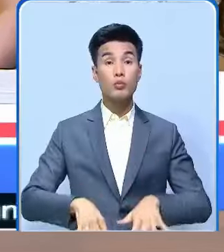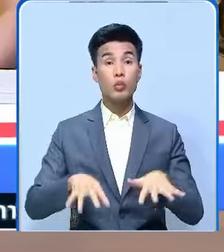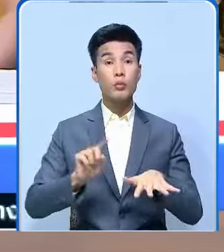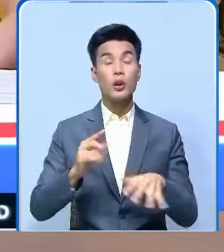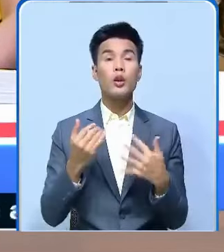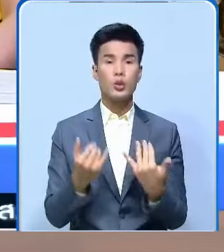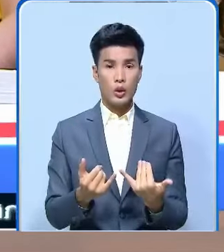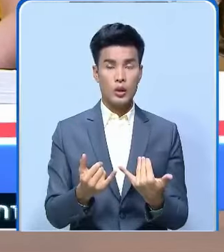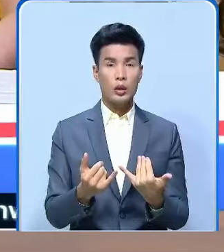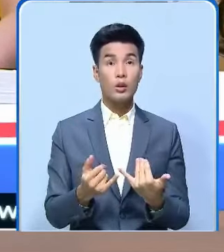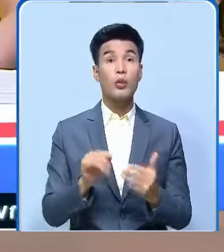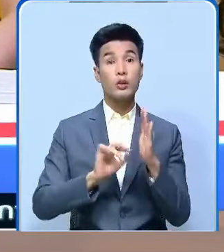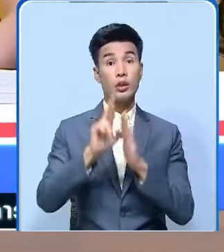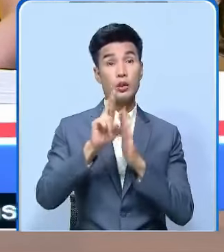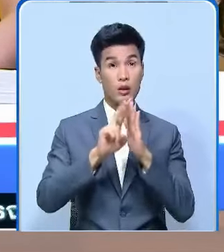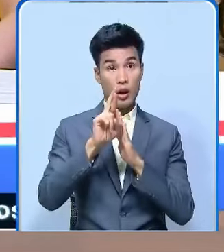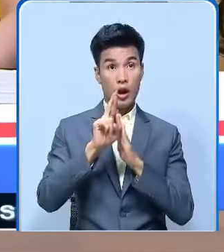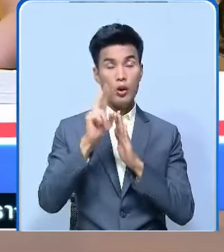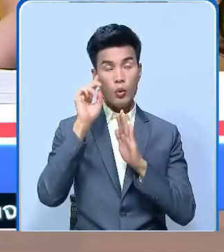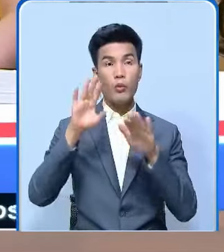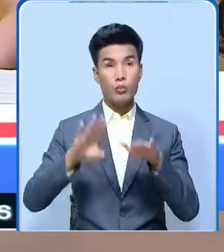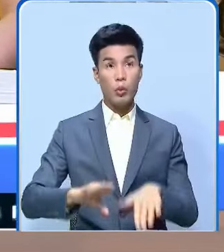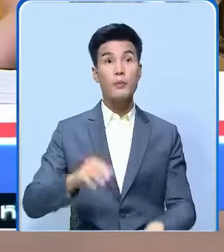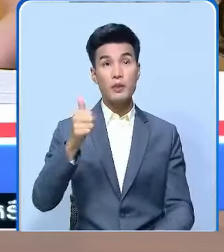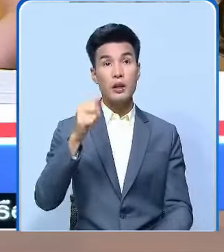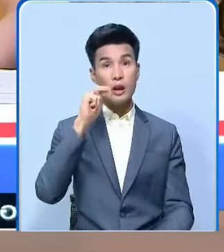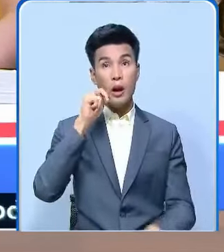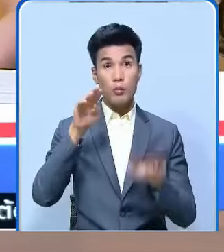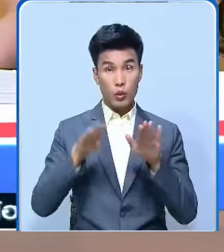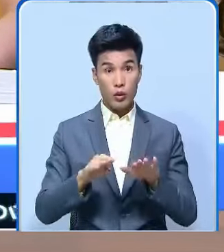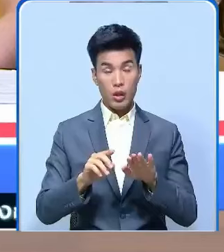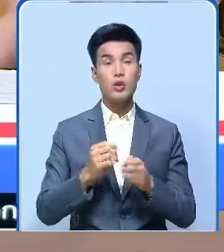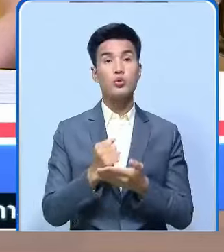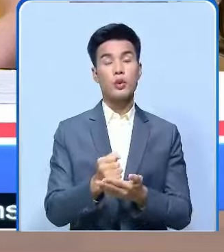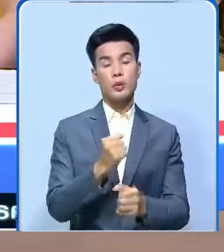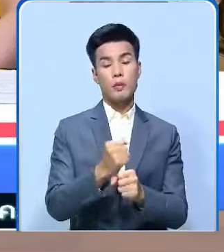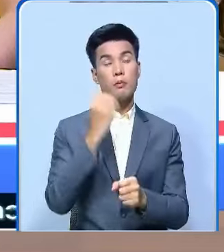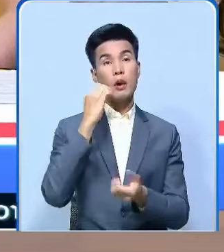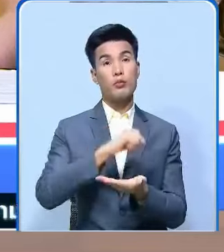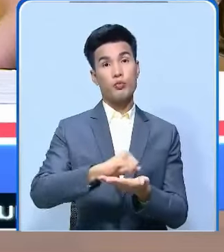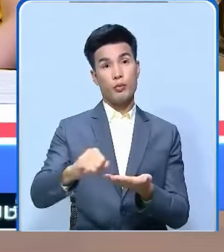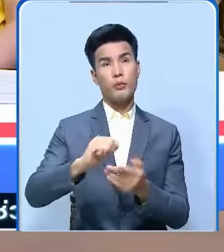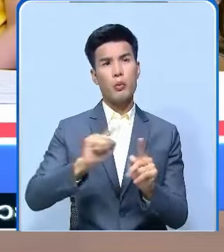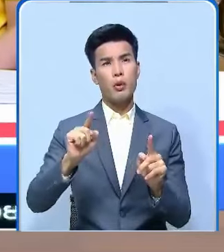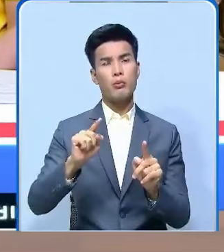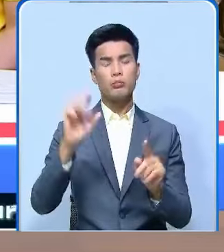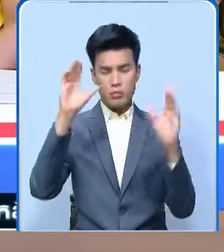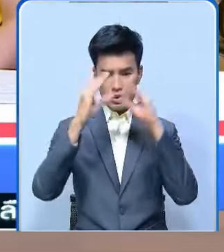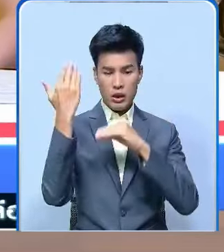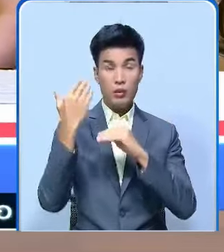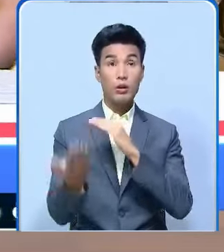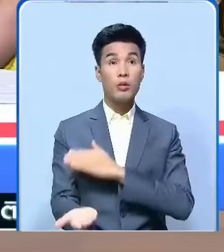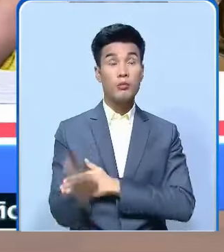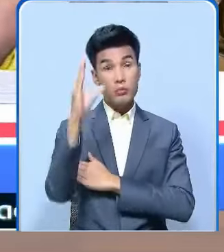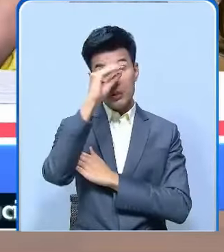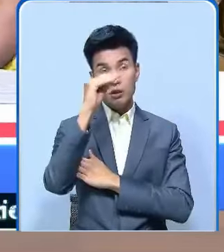ตอนนี้เนี่ยสถานการณ์ที่แม่สายจังหวัดเชียงรายมันดีขึ้นแล้วน้ำลดลงแล้วชาวบ้านกำลังเข้าไปฟื้นฟูบ้านเรือนของเขาแต่ปรากฏว่าเมื่อคืนนี้ช่วงกลางดึก